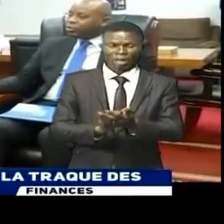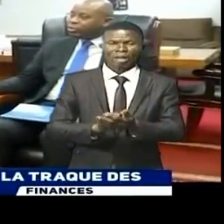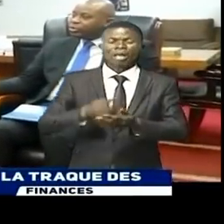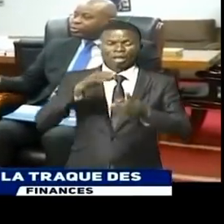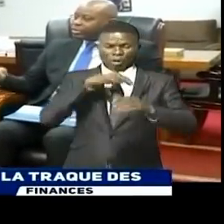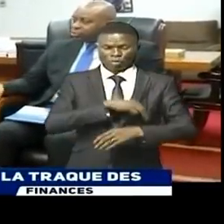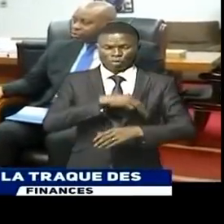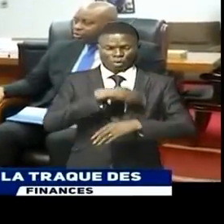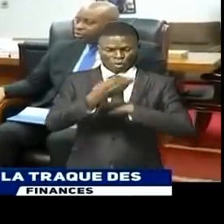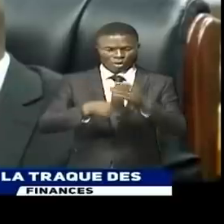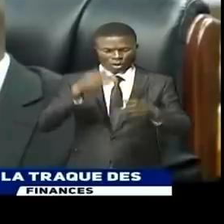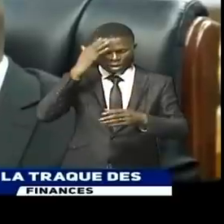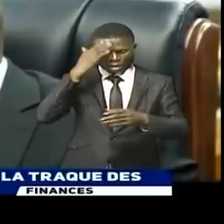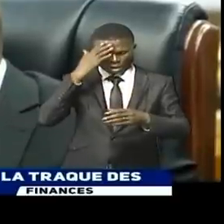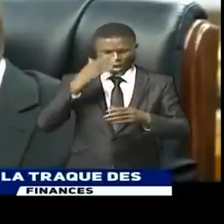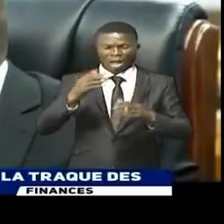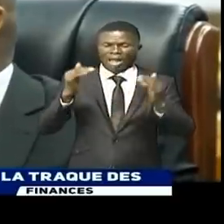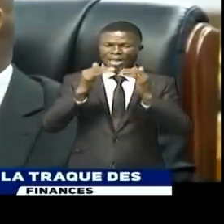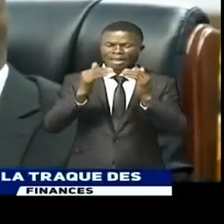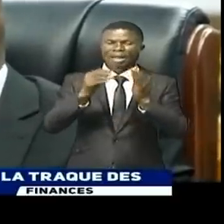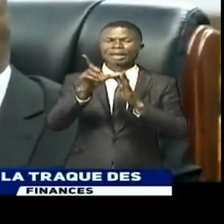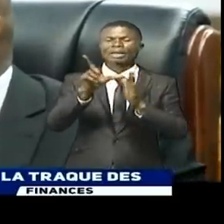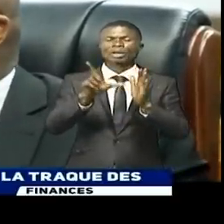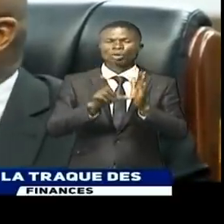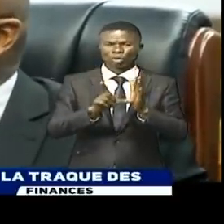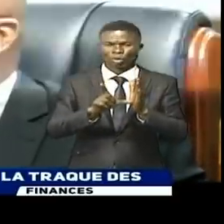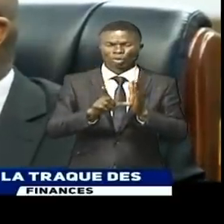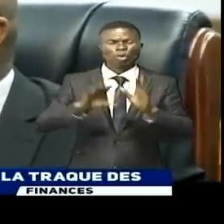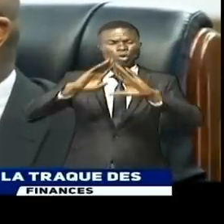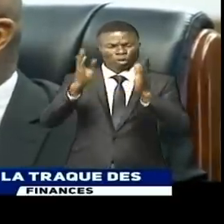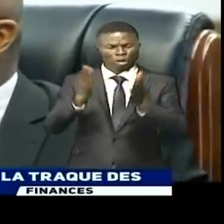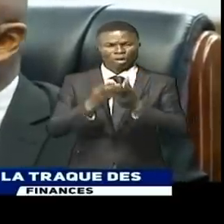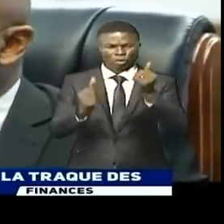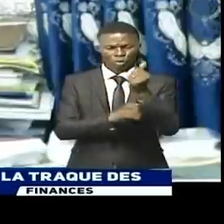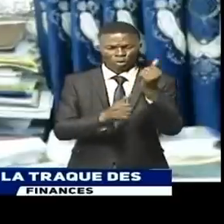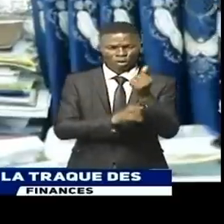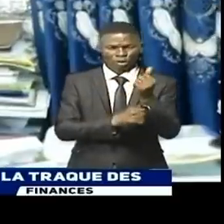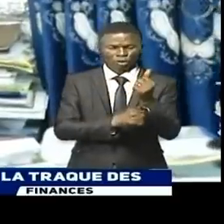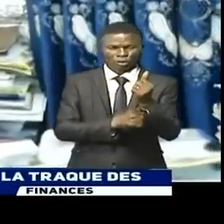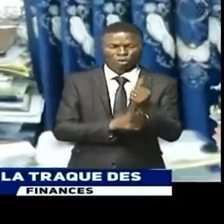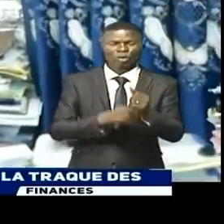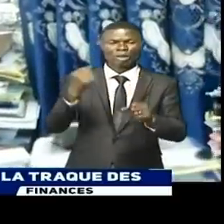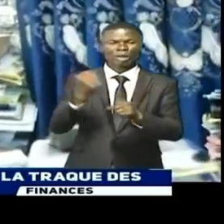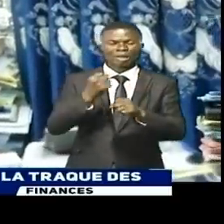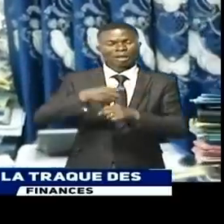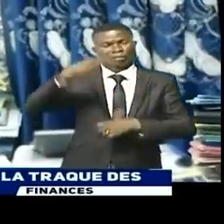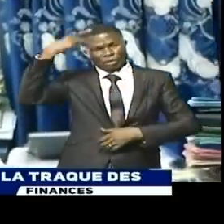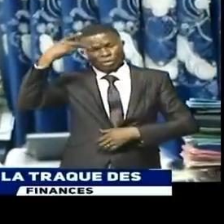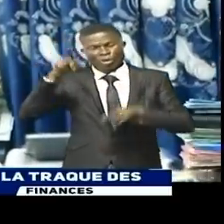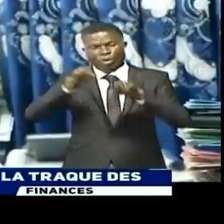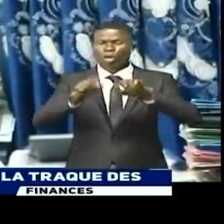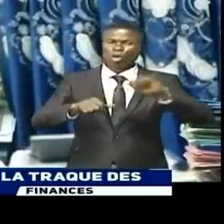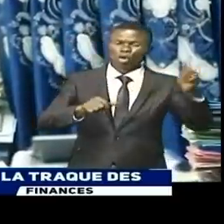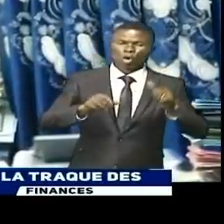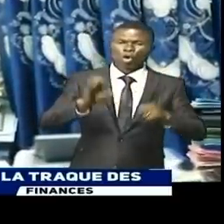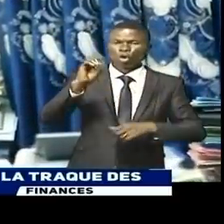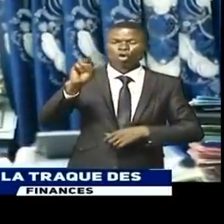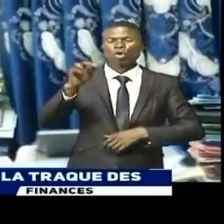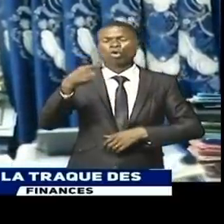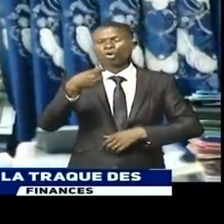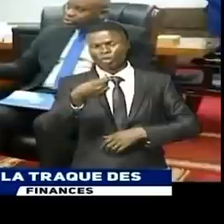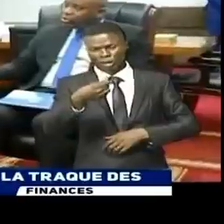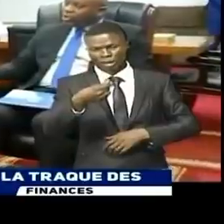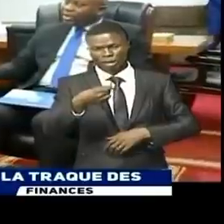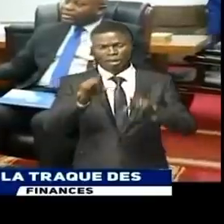de s'assurer de la conformité à la loi des toutes les personnes physiques et morales missions diplomatiques et autres organisations non gouvernementales